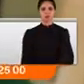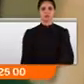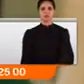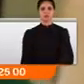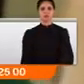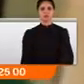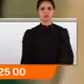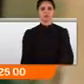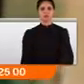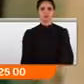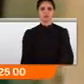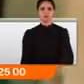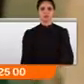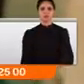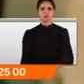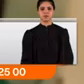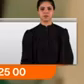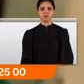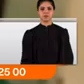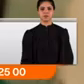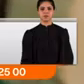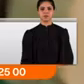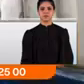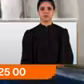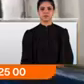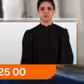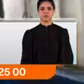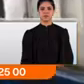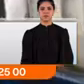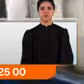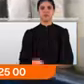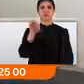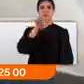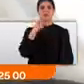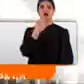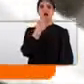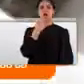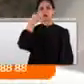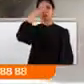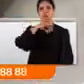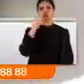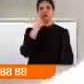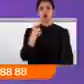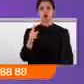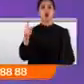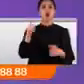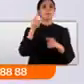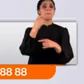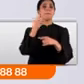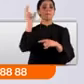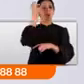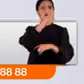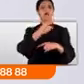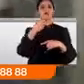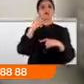karantinaya alınıyor. Burada özel bir beslenme programı uygulanıyor onlara. Damla olarak ağız yoluyla uygulanan mavi akrep zehri